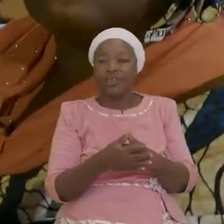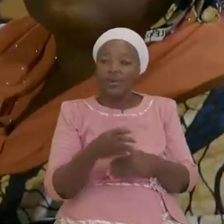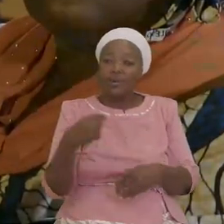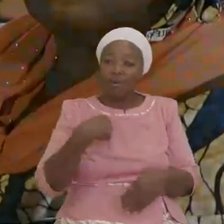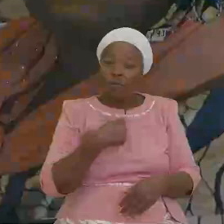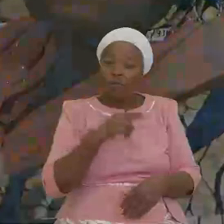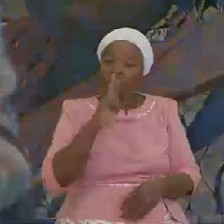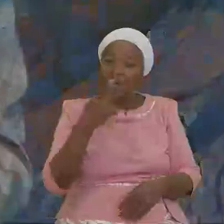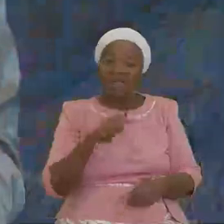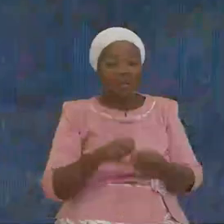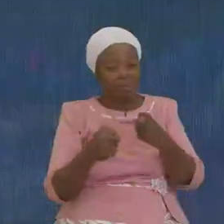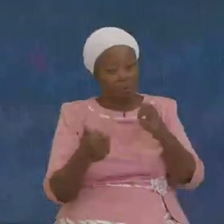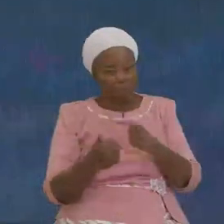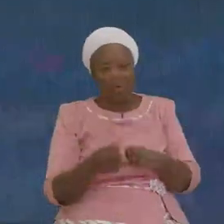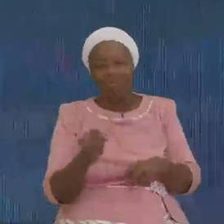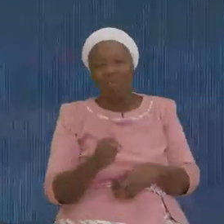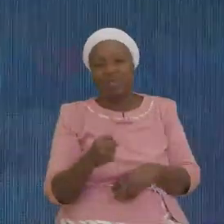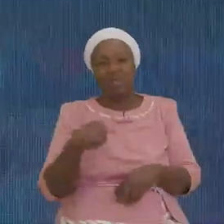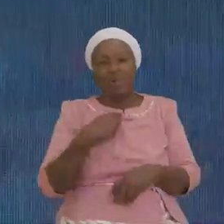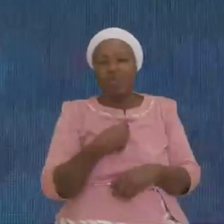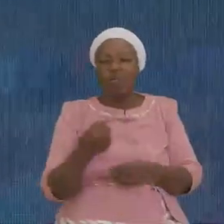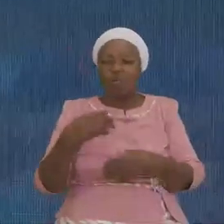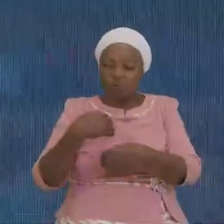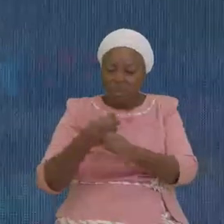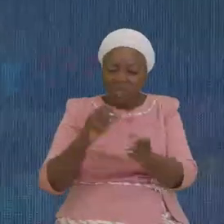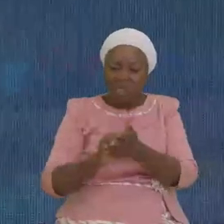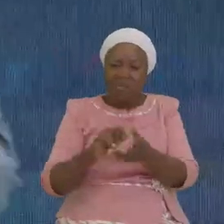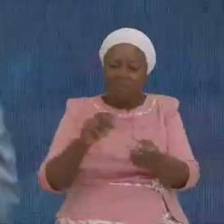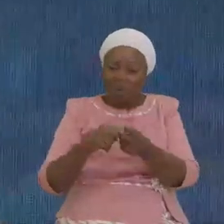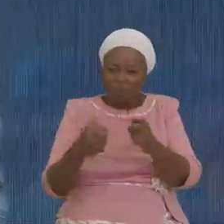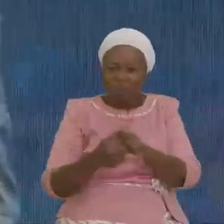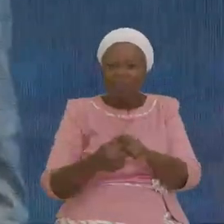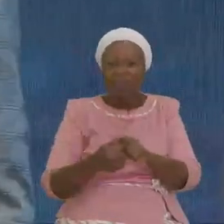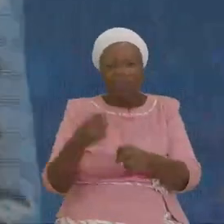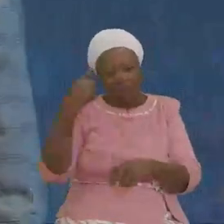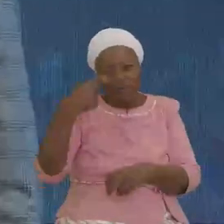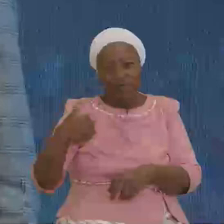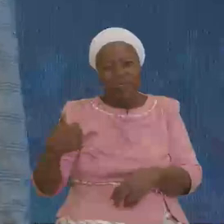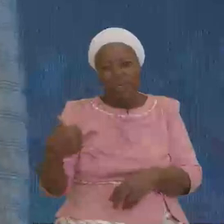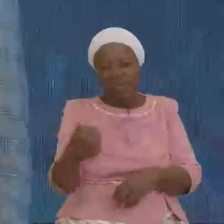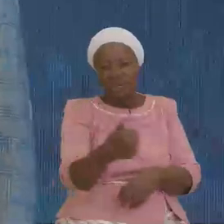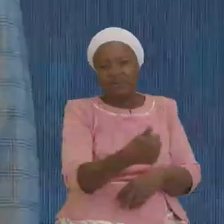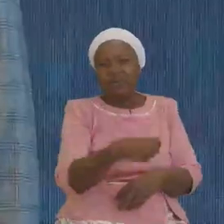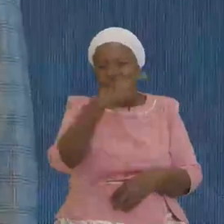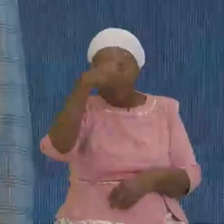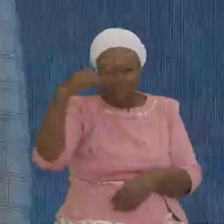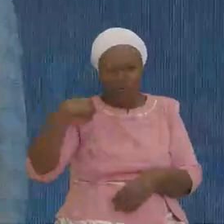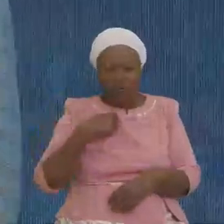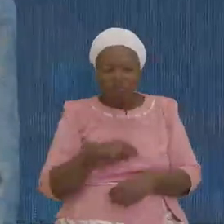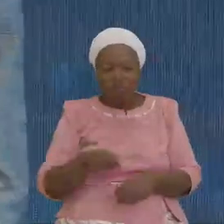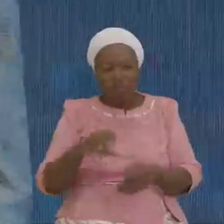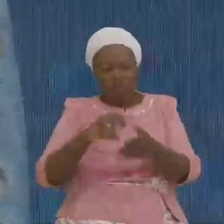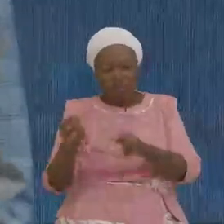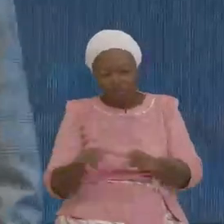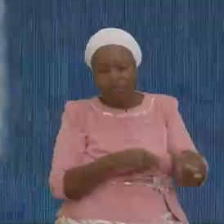lointain et revenir à son père. Nous sommes nos problèmes. C'est nous qui causons les problèmes